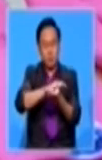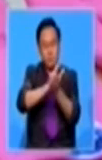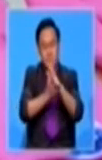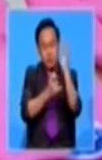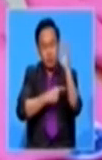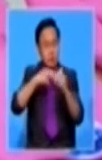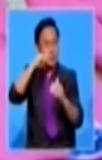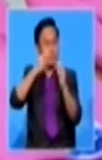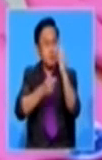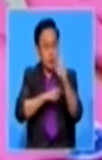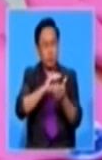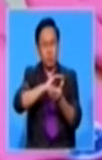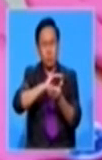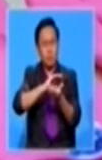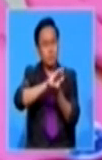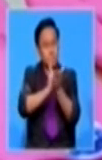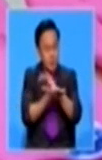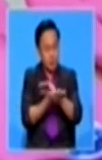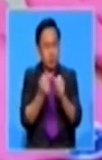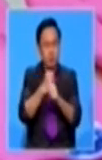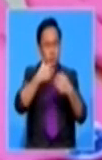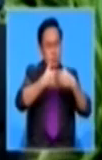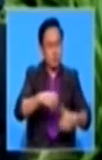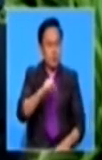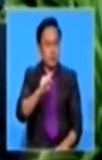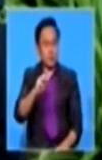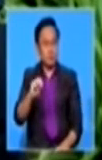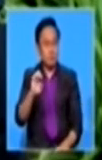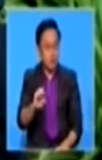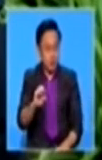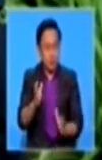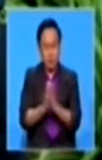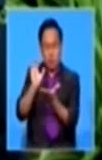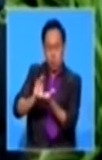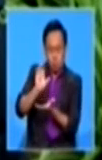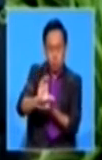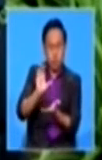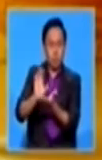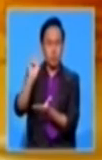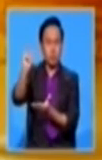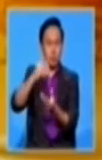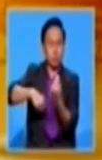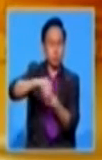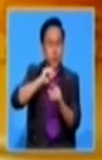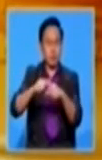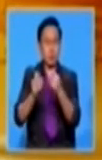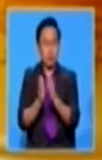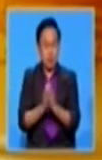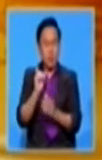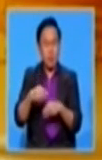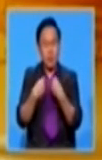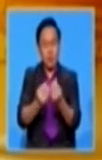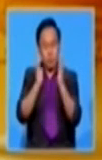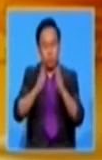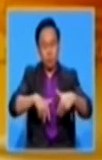ได้และพัฒนาคุณภาพชีวิตให้ประชาชนในพื้นที่ในการสร้างงานสร้างความมั่นคงในอาชีพนั่นเองค่ะ ขณะเดียวกันนะครับนายกรัฐมนต